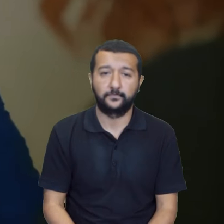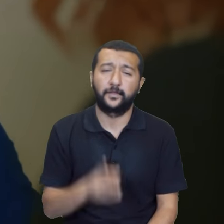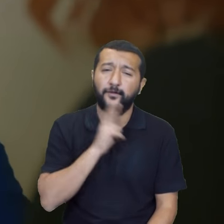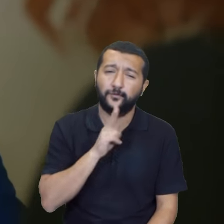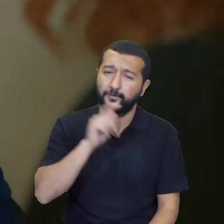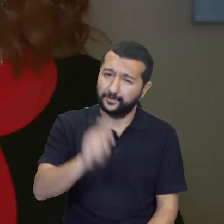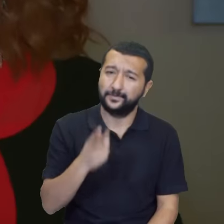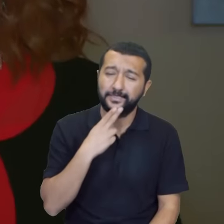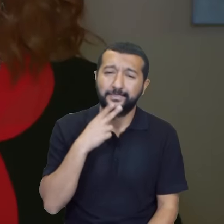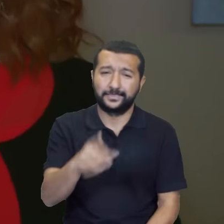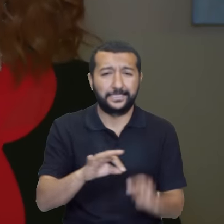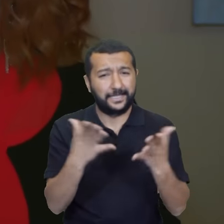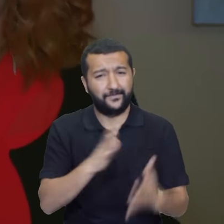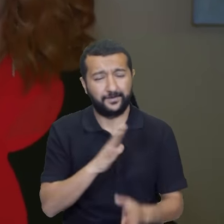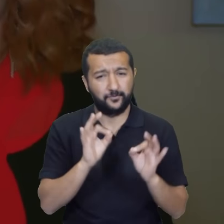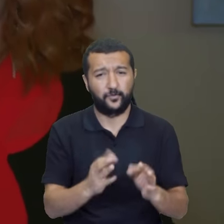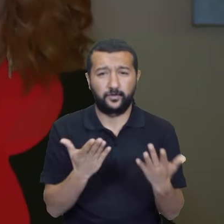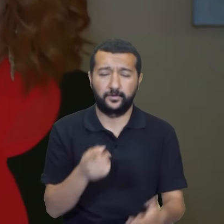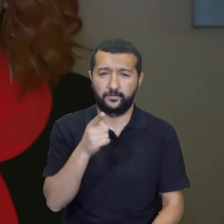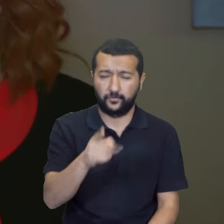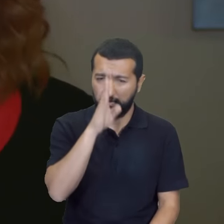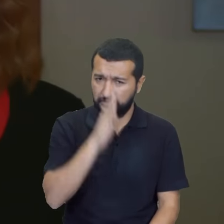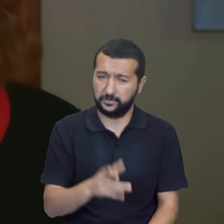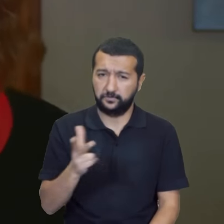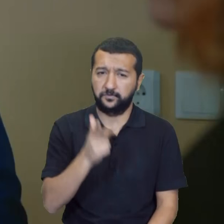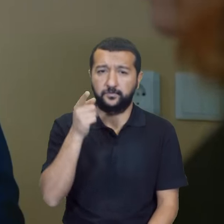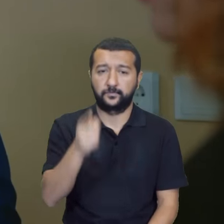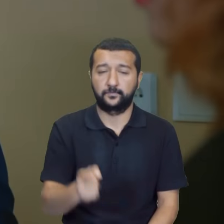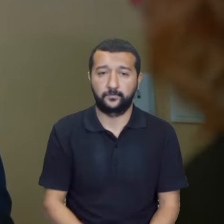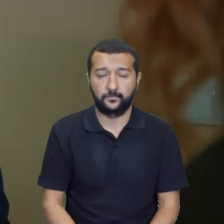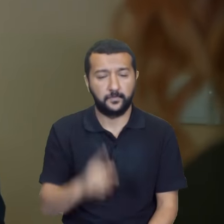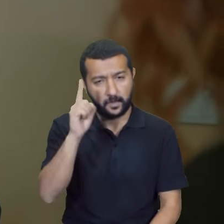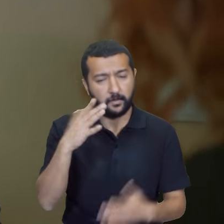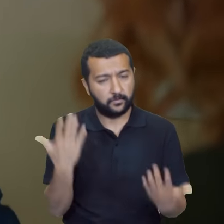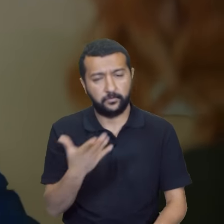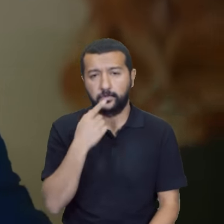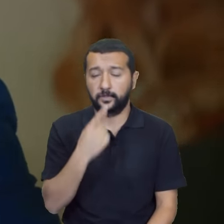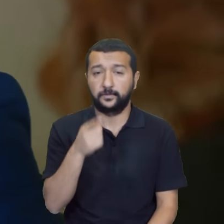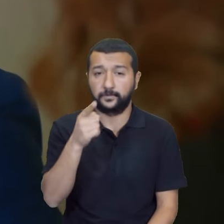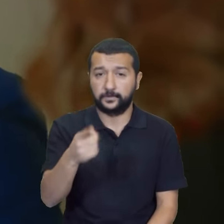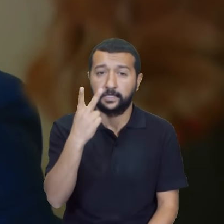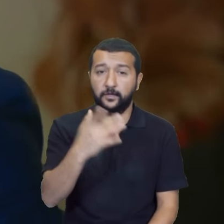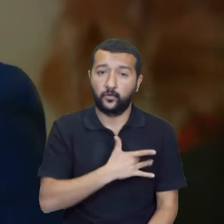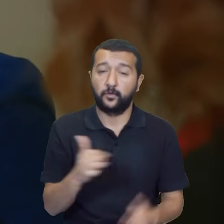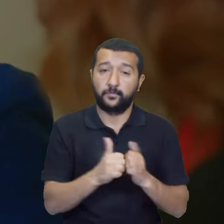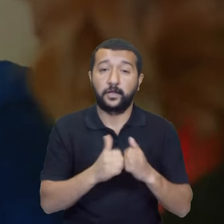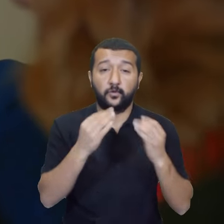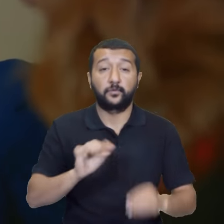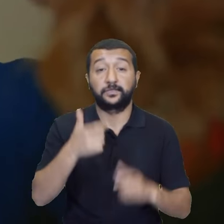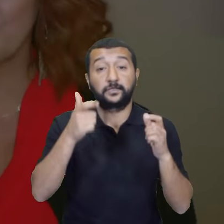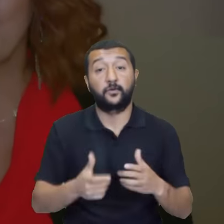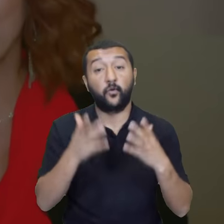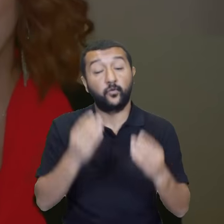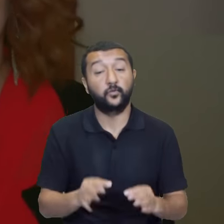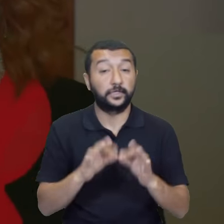Gül biraz kız. Ne var böyle ya? Bu ne ciddiyet ya? Allah aşkına. Hani iki gönül bir olunca samanlık